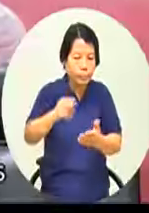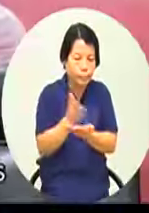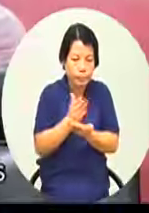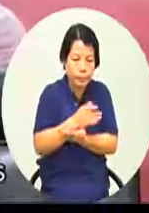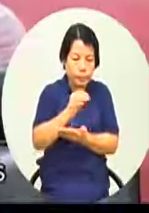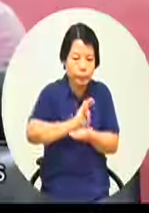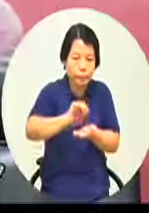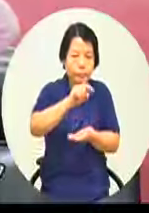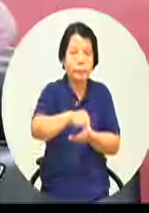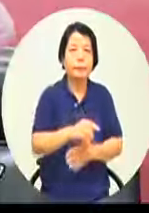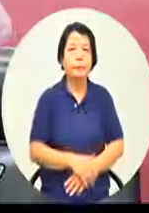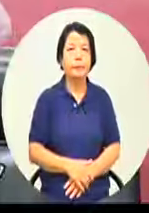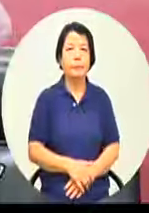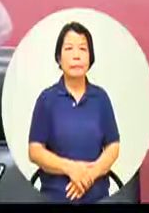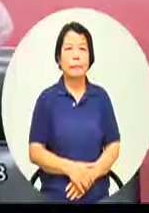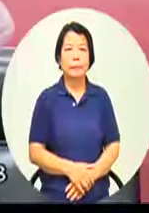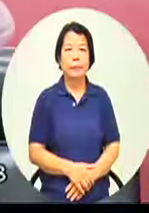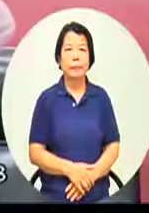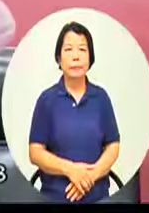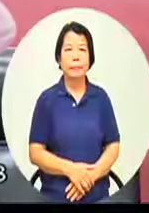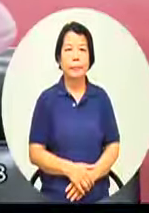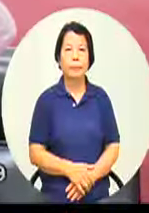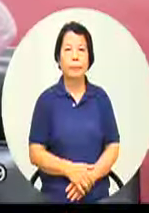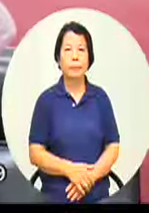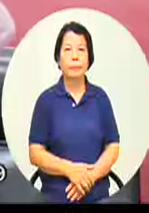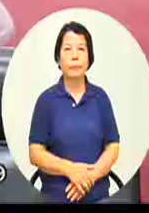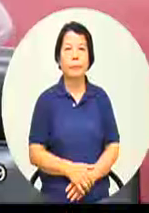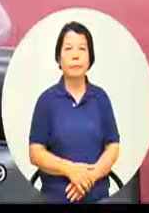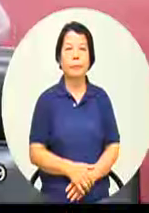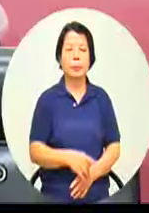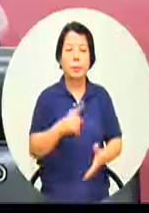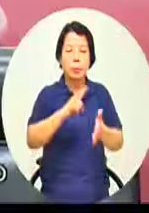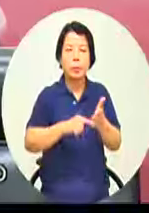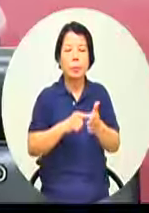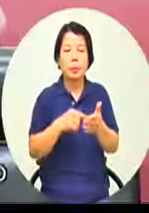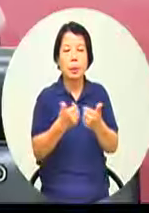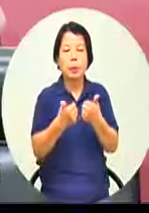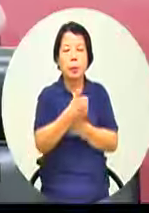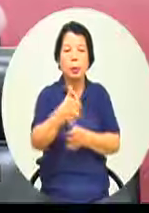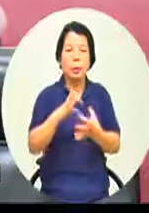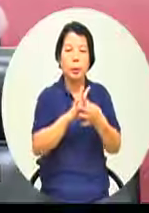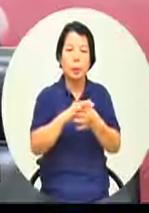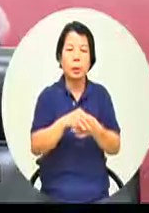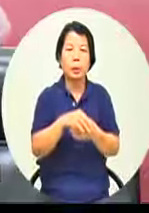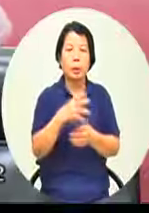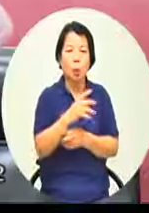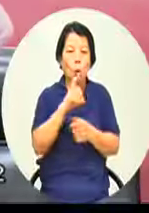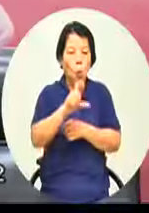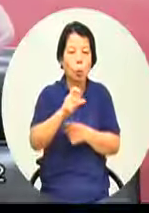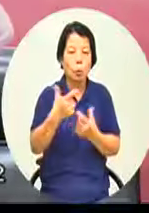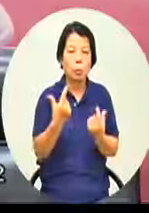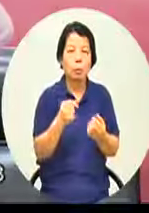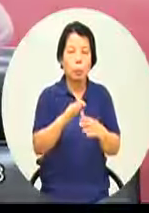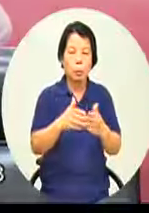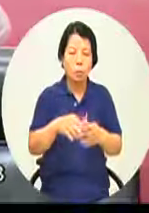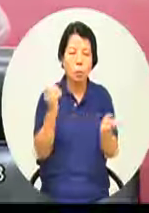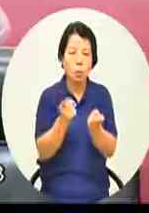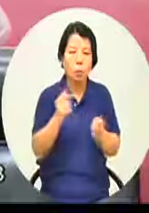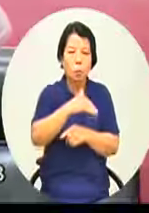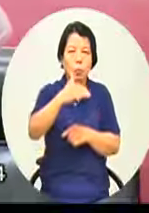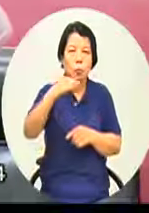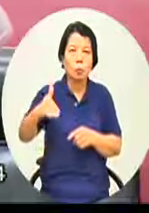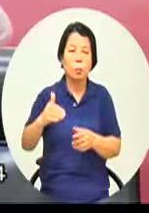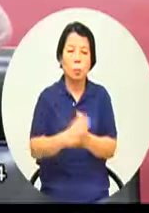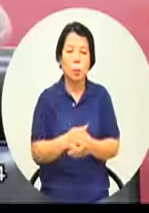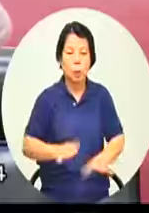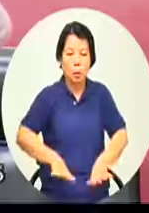来很简单哦，我大概。跟简冠中议员联合一个问题，就是说我们还是要重讲鼓山这个